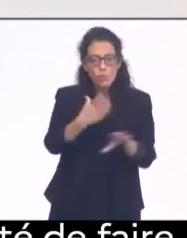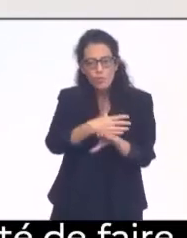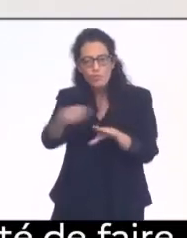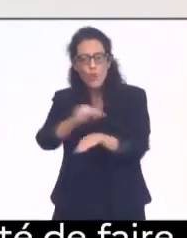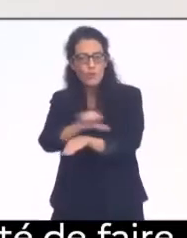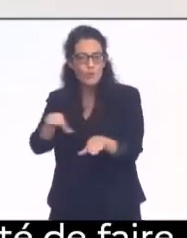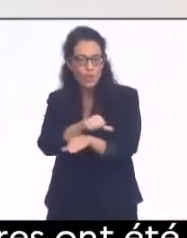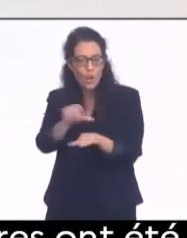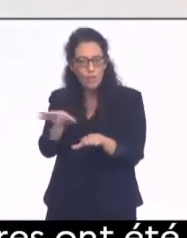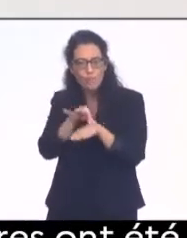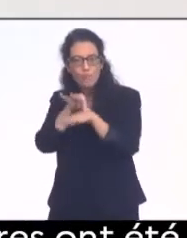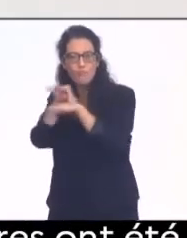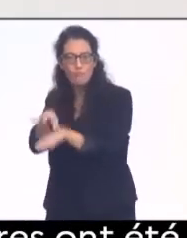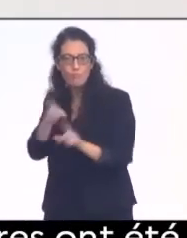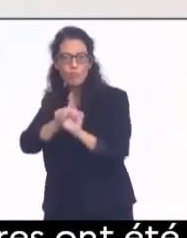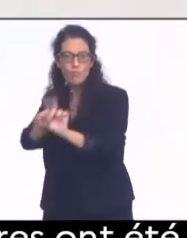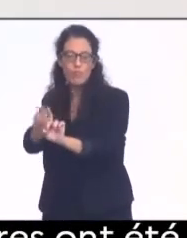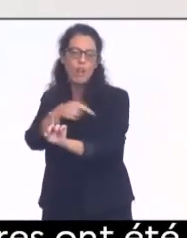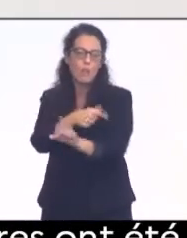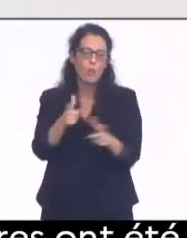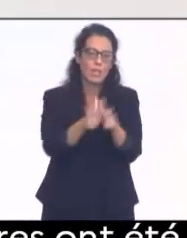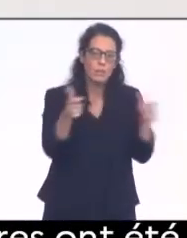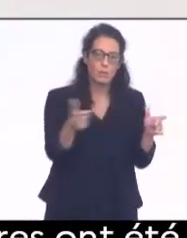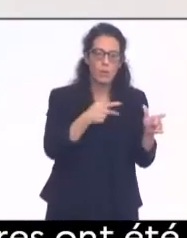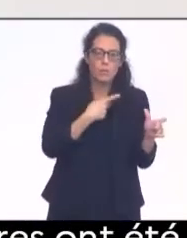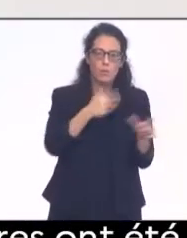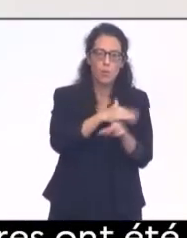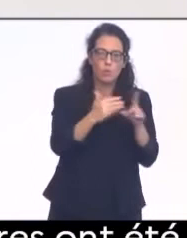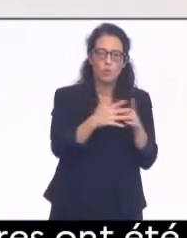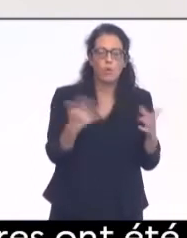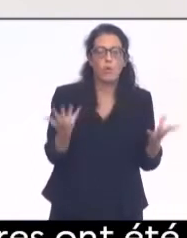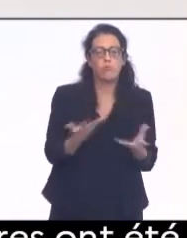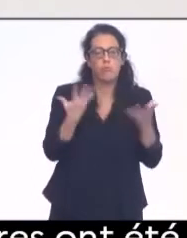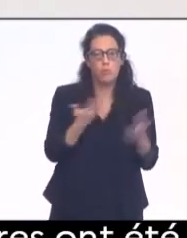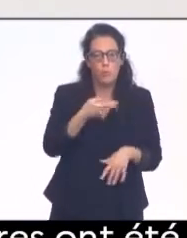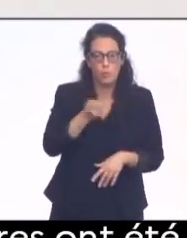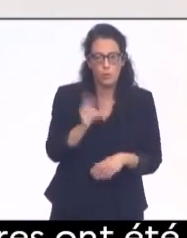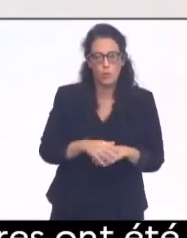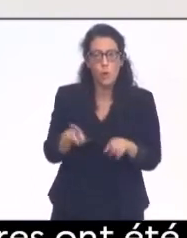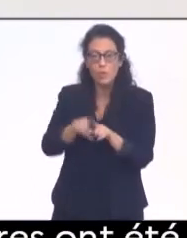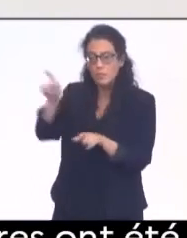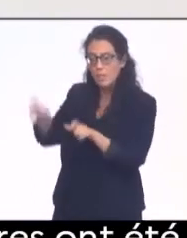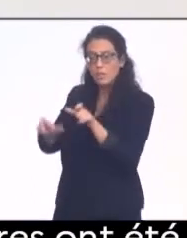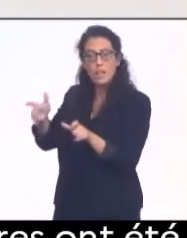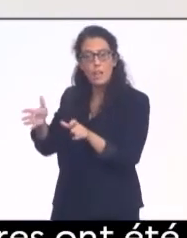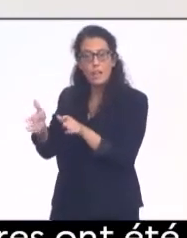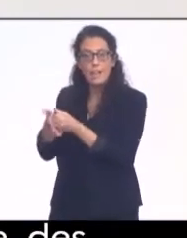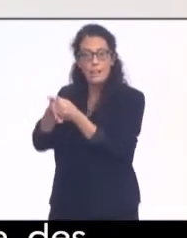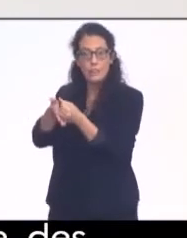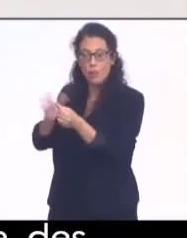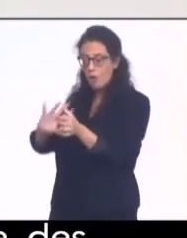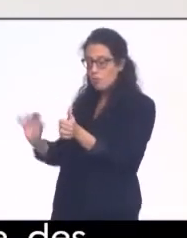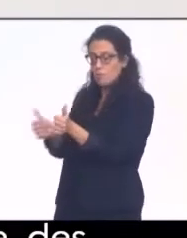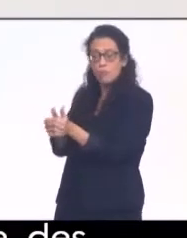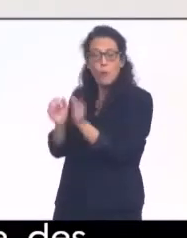soulager aussi les équipes des établissements médico-sociaux, venir en soutien aux aidants, bien sûr, et puis intervenir parfois pour des activités de